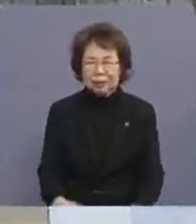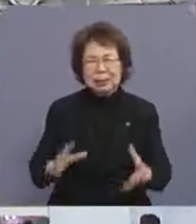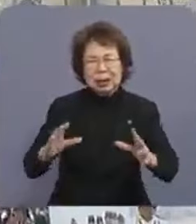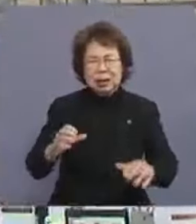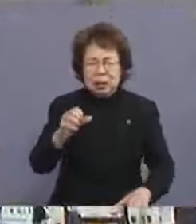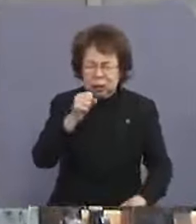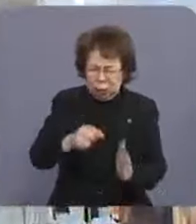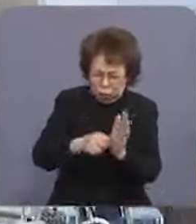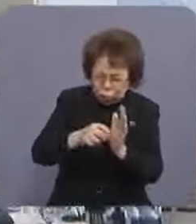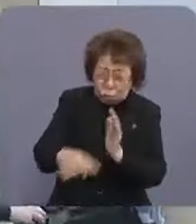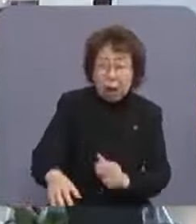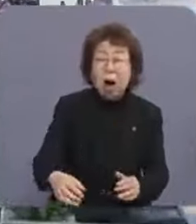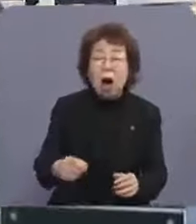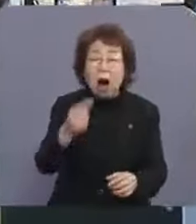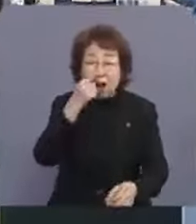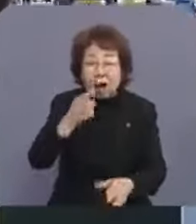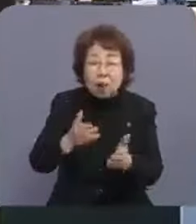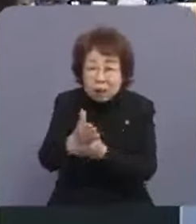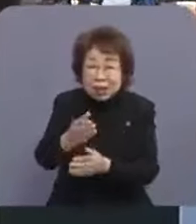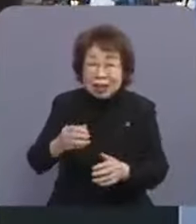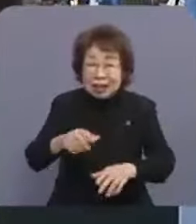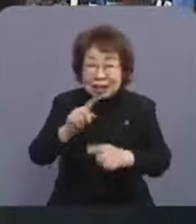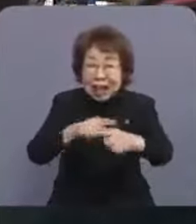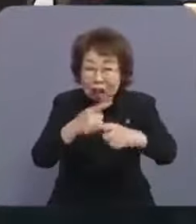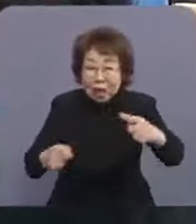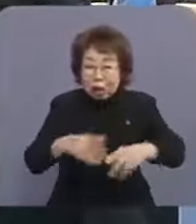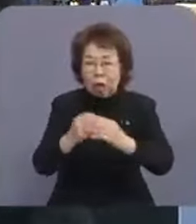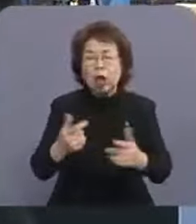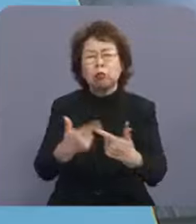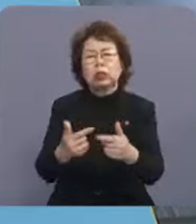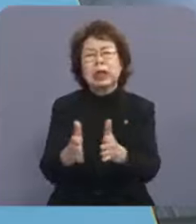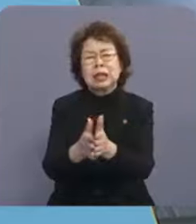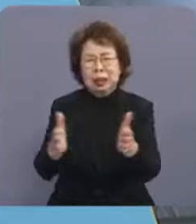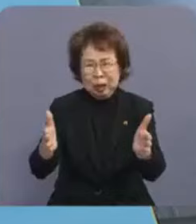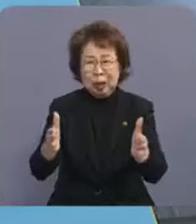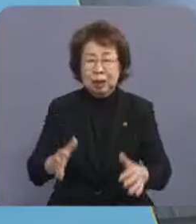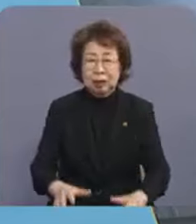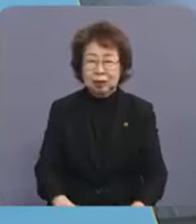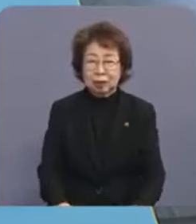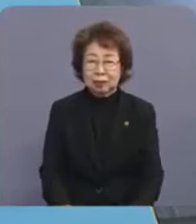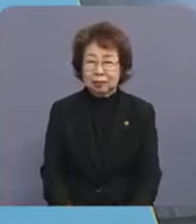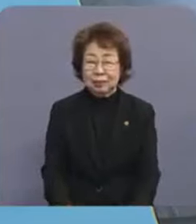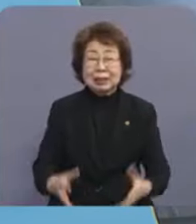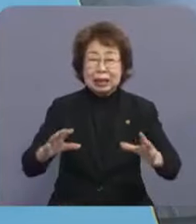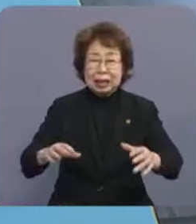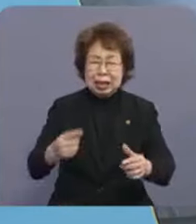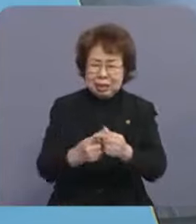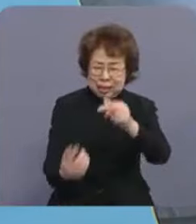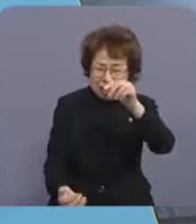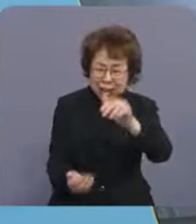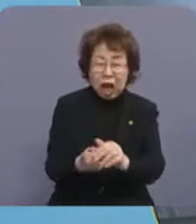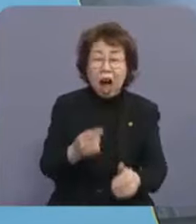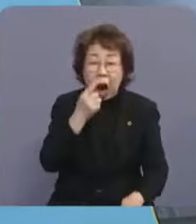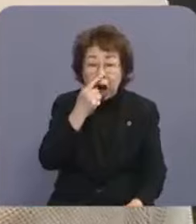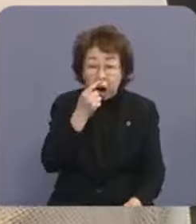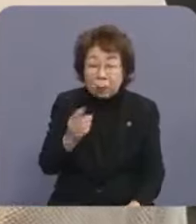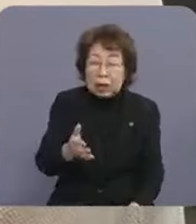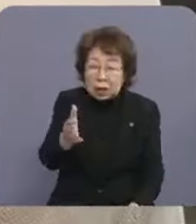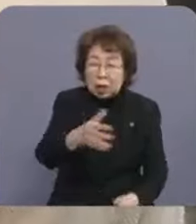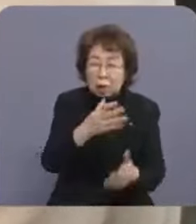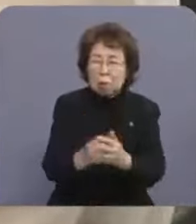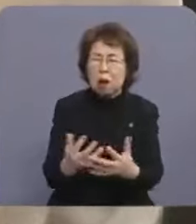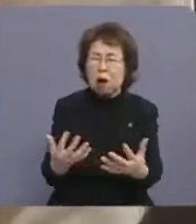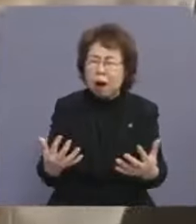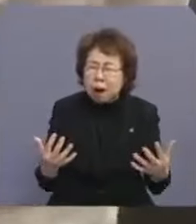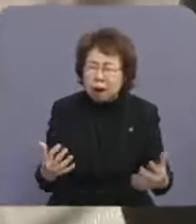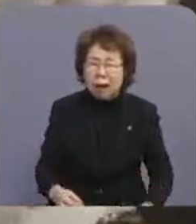세계적인 커피 전시 행사와 바리스타 대회가 동시에 부산에서 열렸습니다. 세계 최대 규모의 커피 전시 행사인 월드 오브